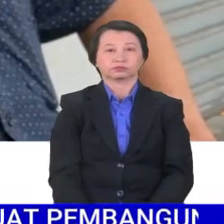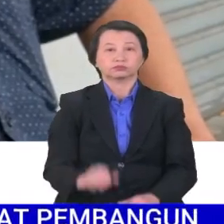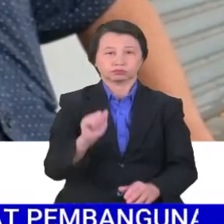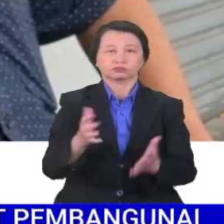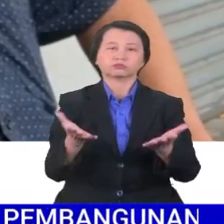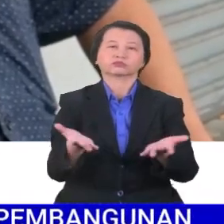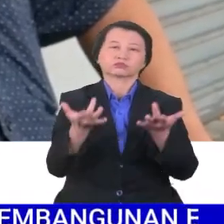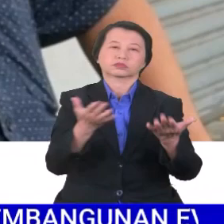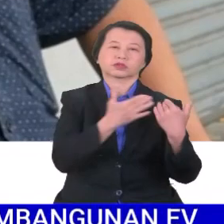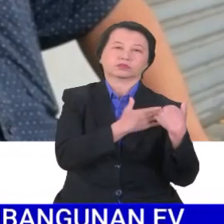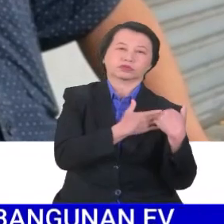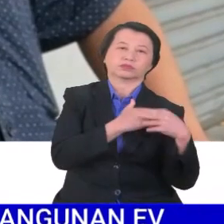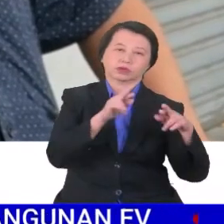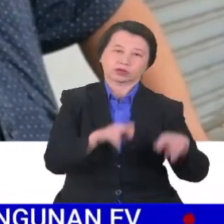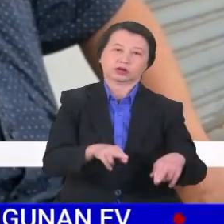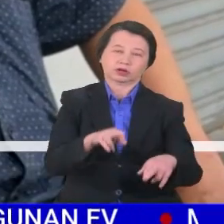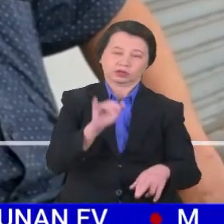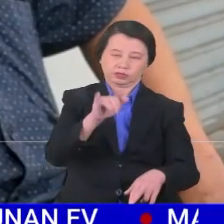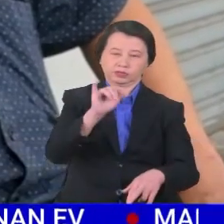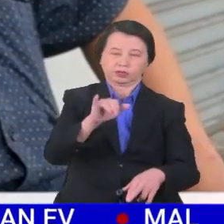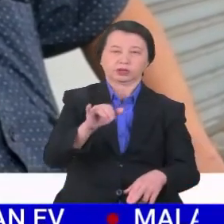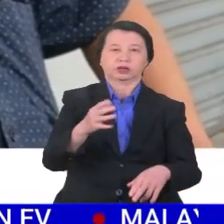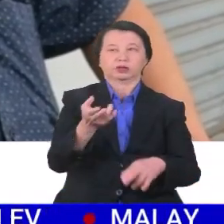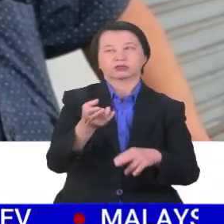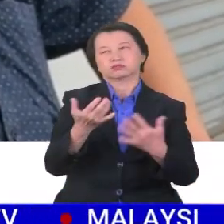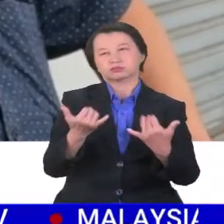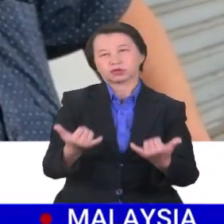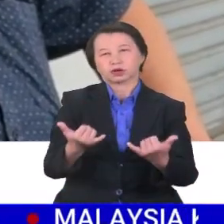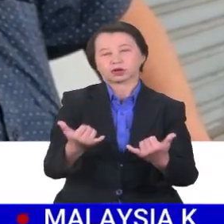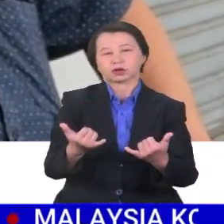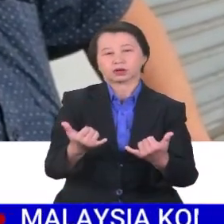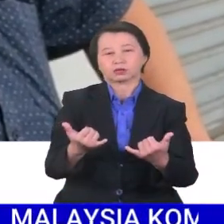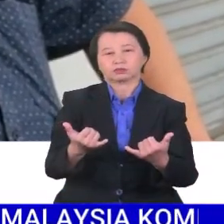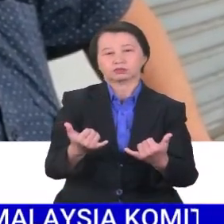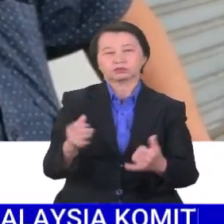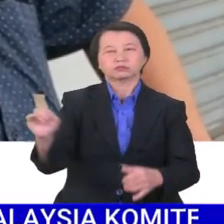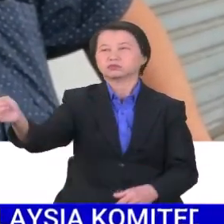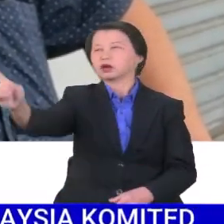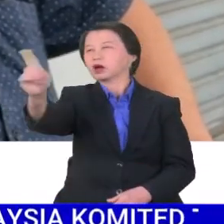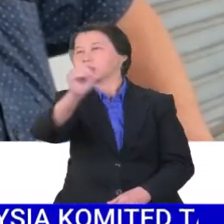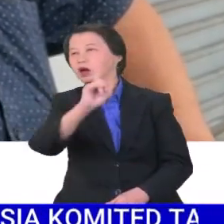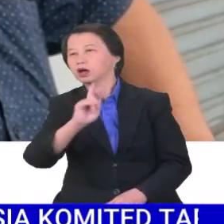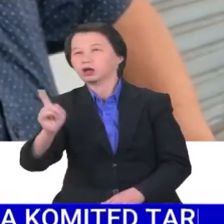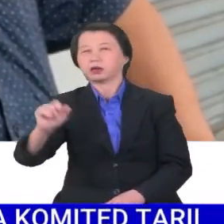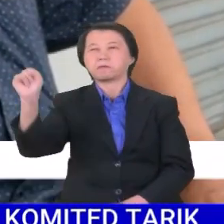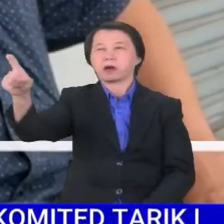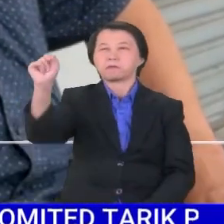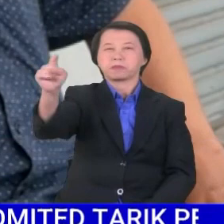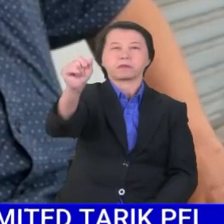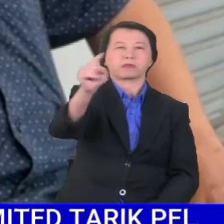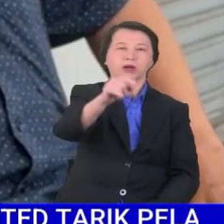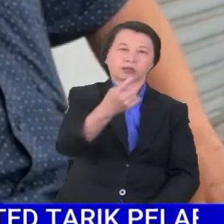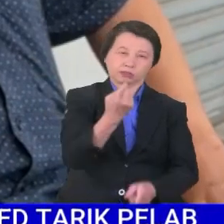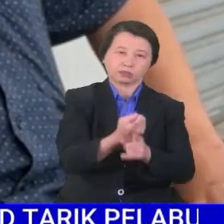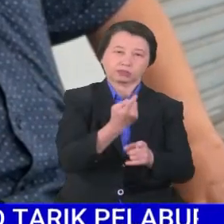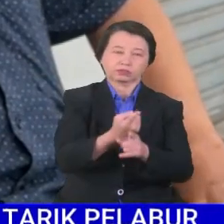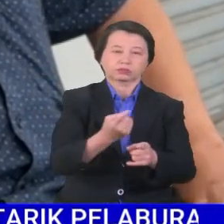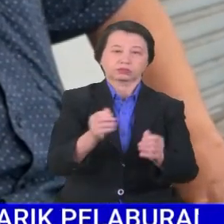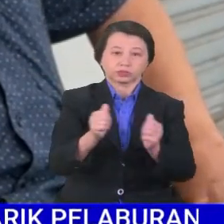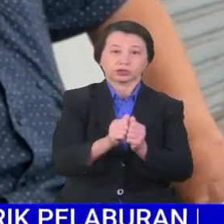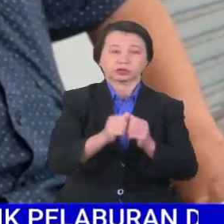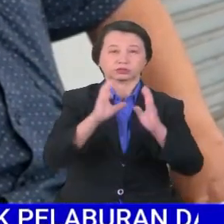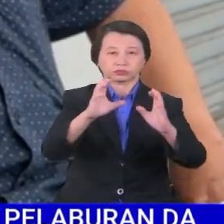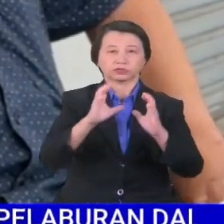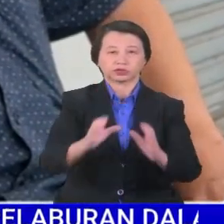Meringankan beban rakyat lah, tambah sekarang makanan mana-mana pun mahal. Jadi dengan